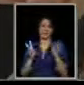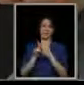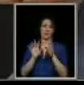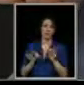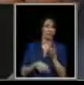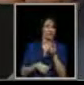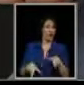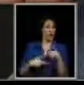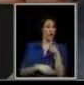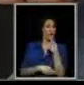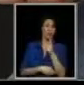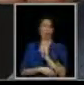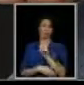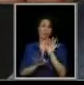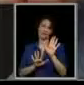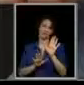לא, לא חיים